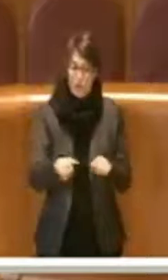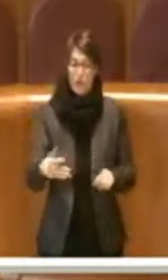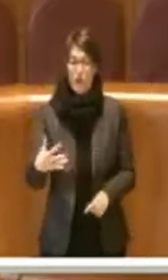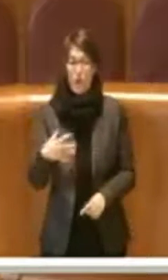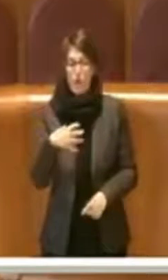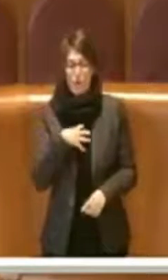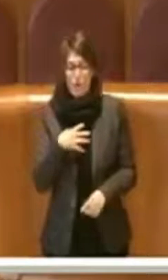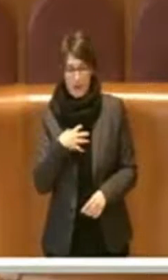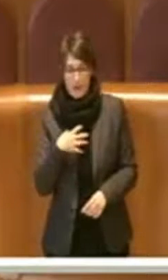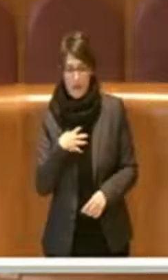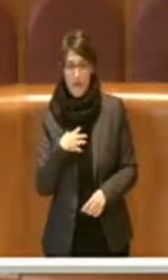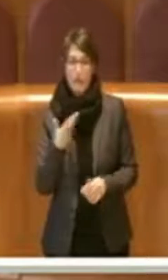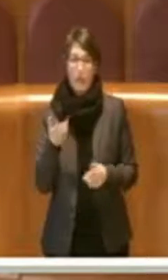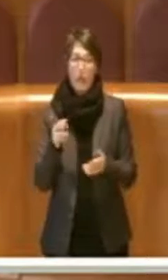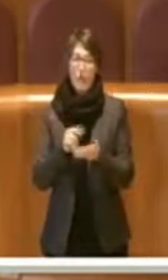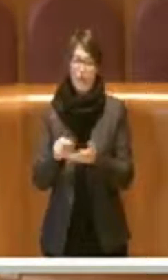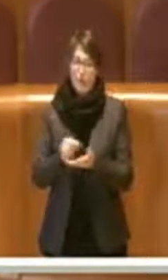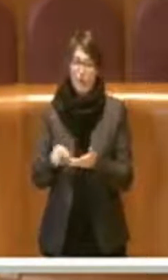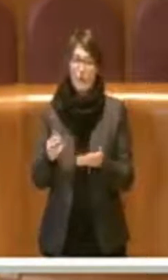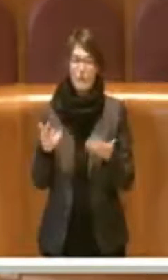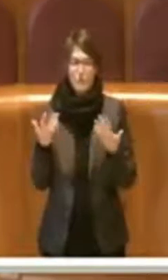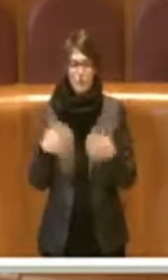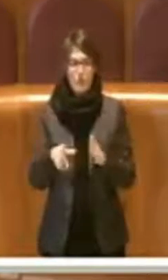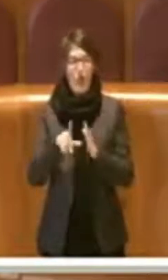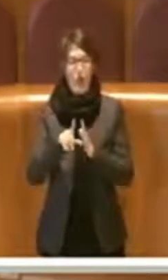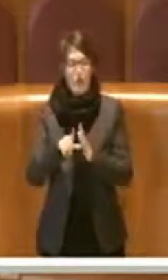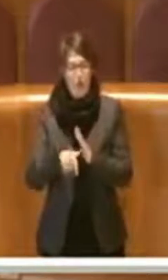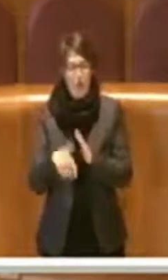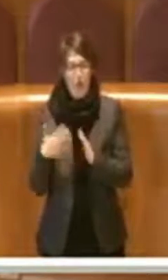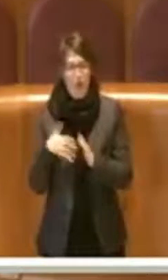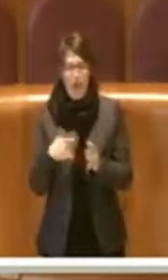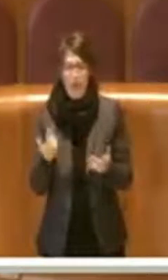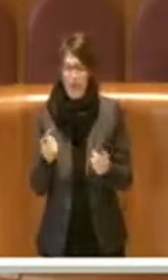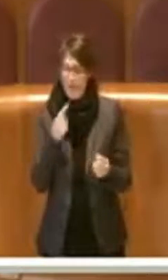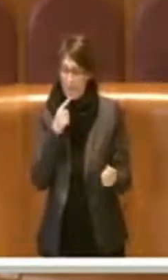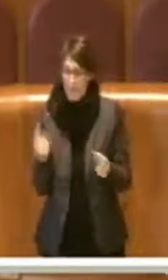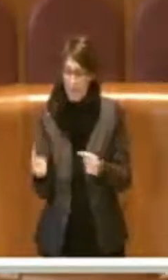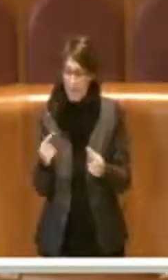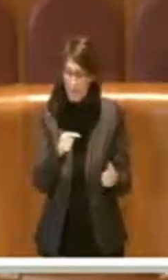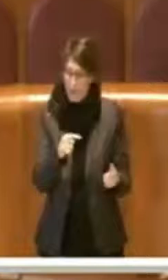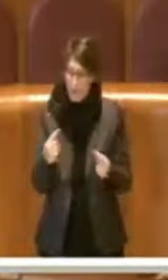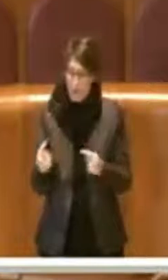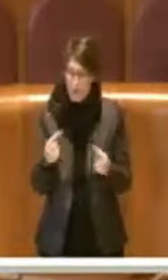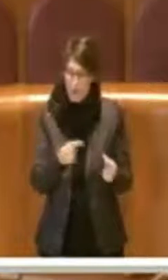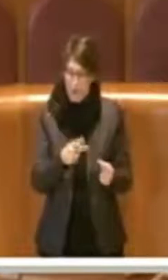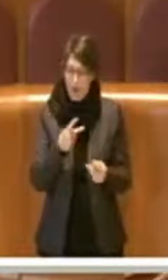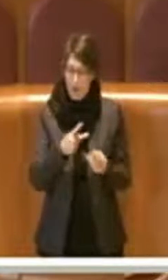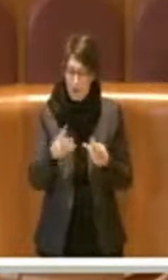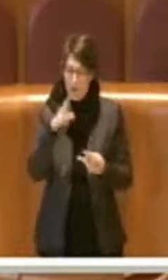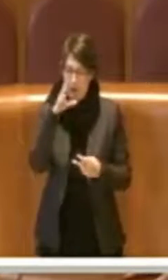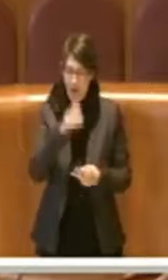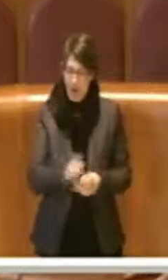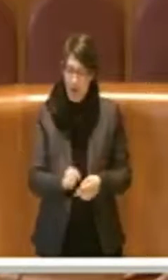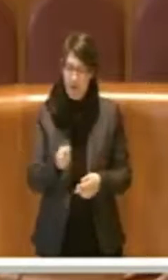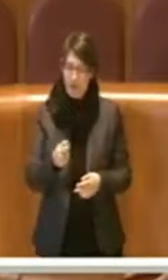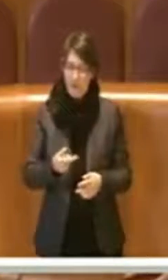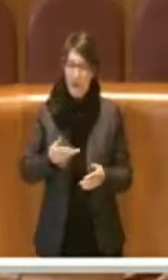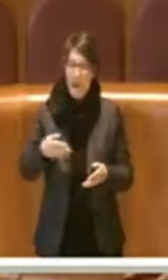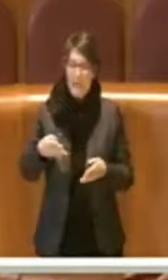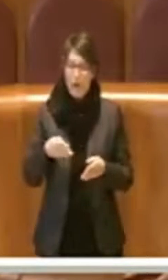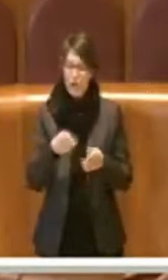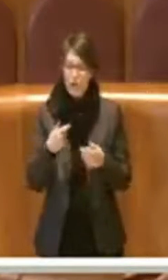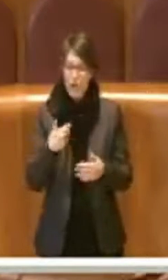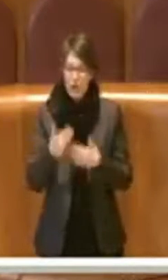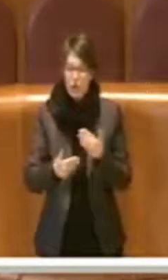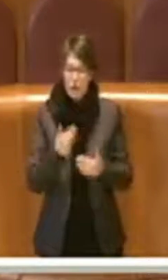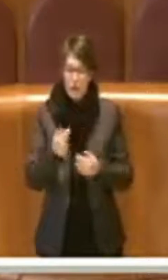con l'assessorato, con gli uffici, a ripercorrere un procedimento che viene da molto lontano, come dice l'assessore, e che